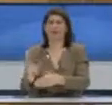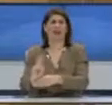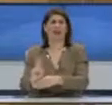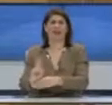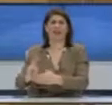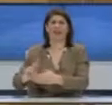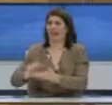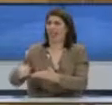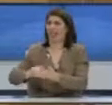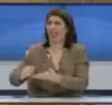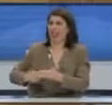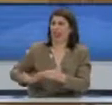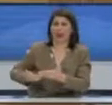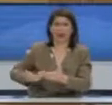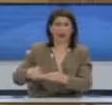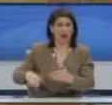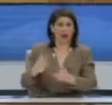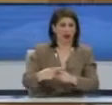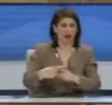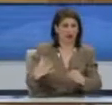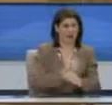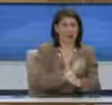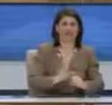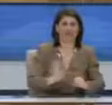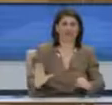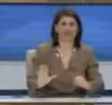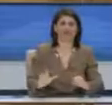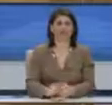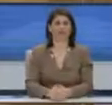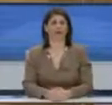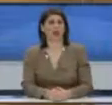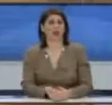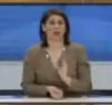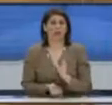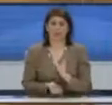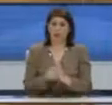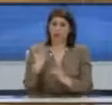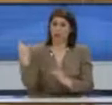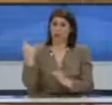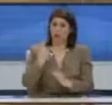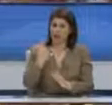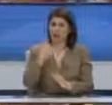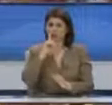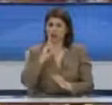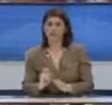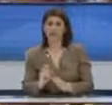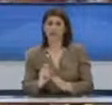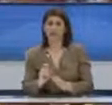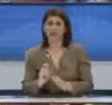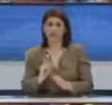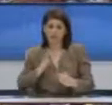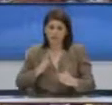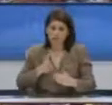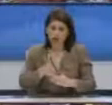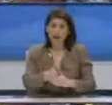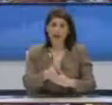Πάντως, οι καινούργιες συνθήκες είναι βέβαιο ότι απαιτούν στοχευμένες παρεμβάσεις.